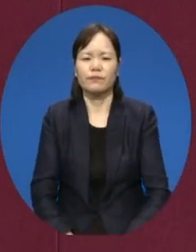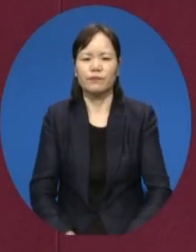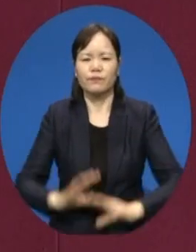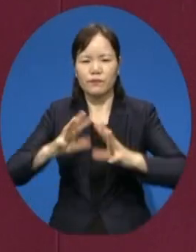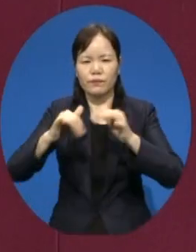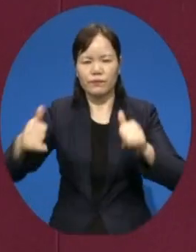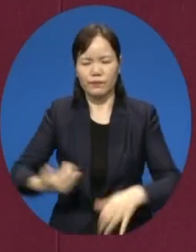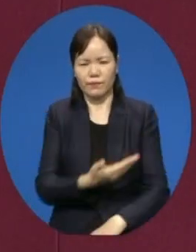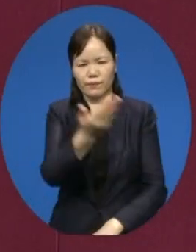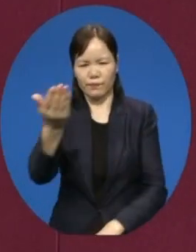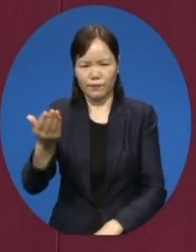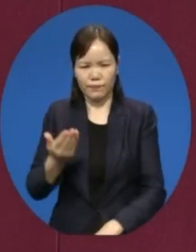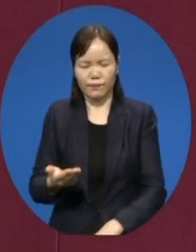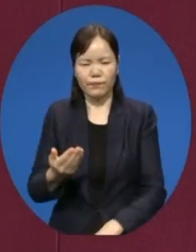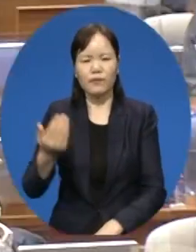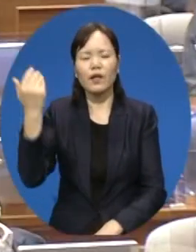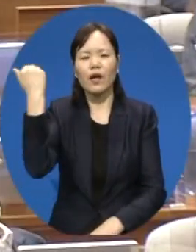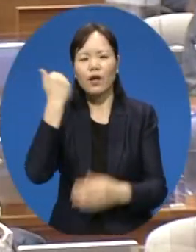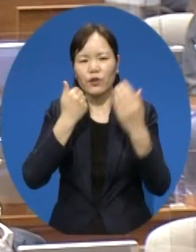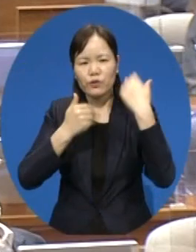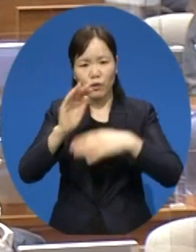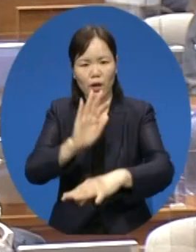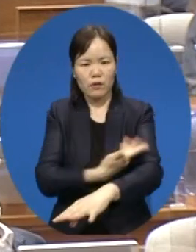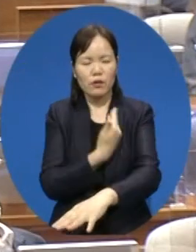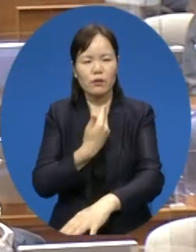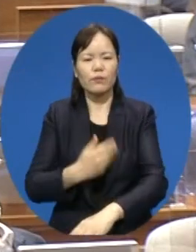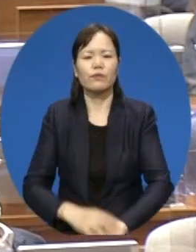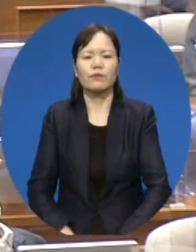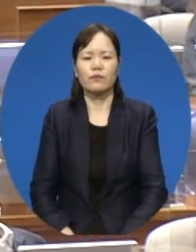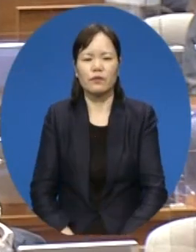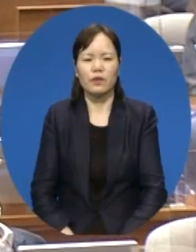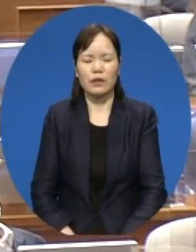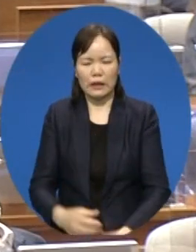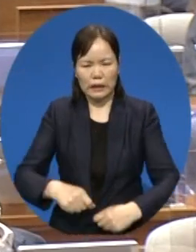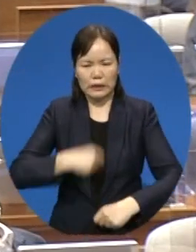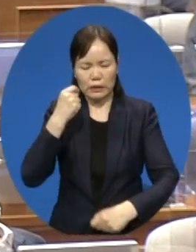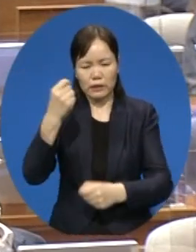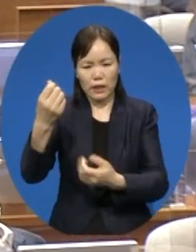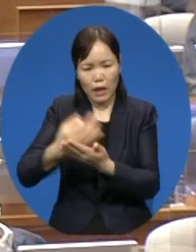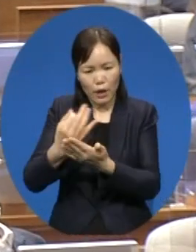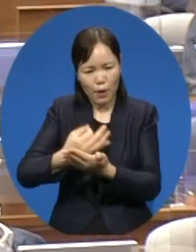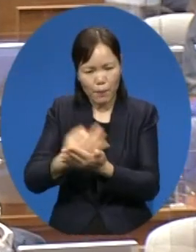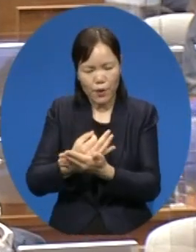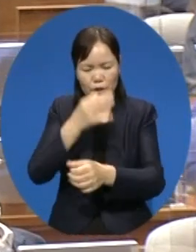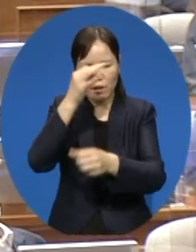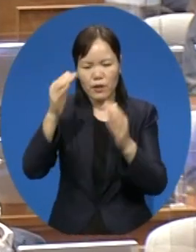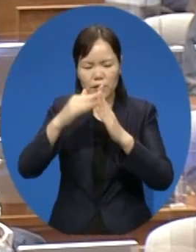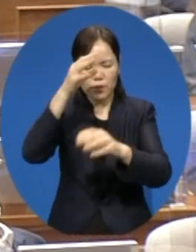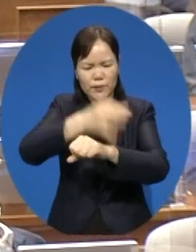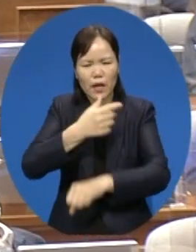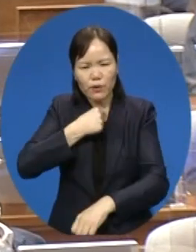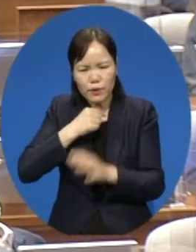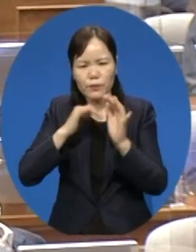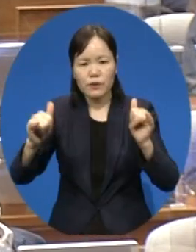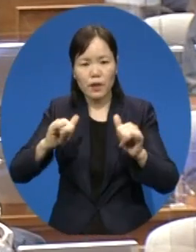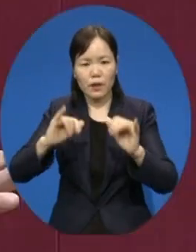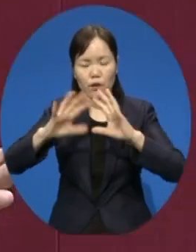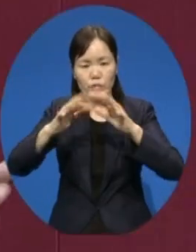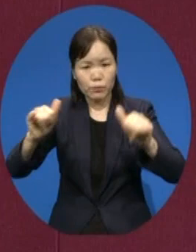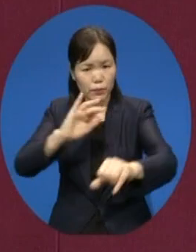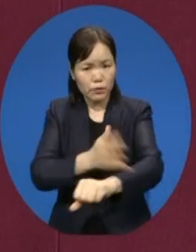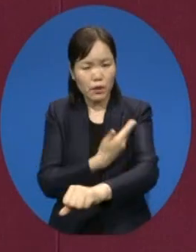국민 여러분 누가 잘못한 겁니까? 정직하게 벌어서 집 사고 싶은 사람 국민이 잘못한